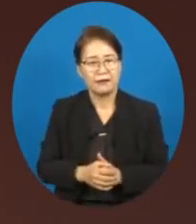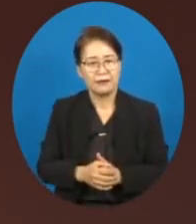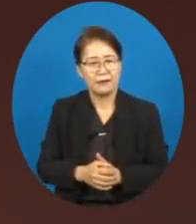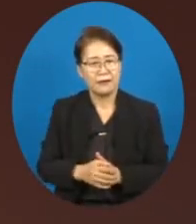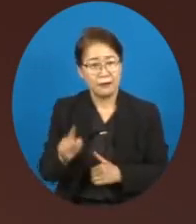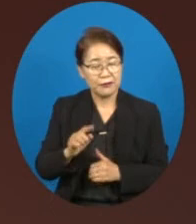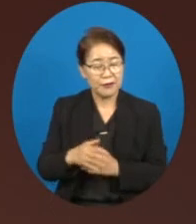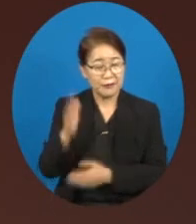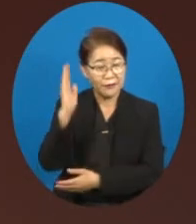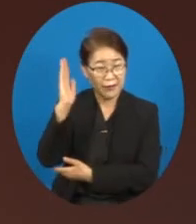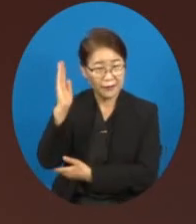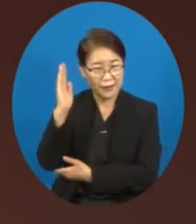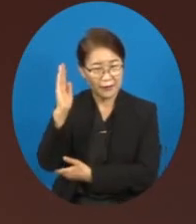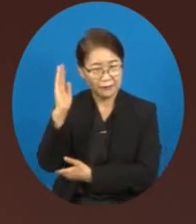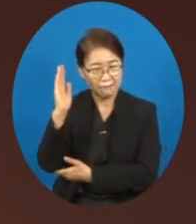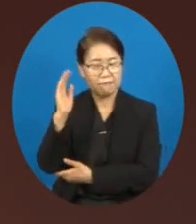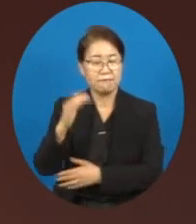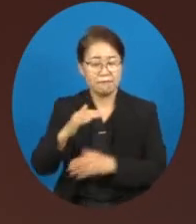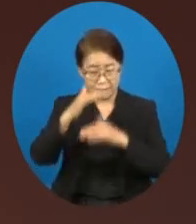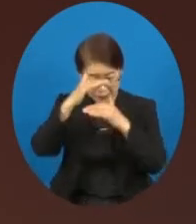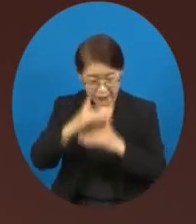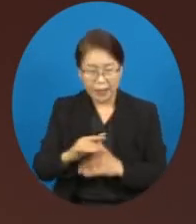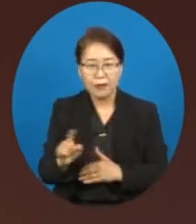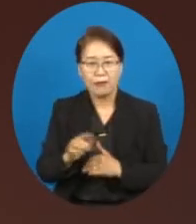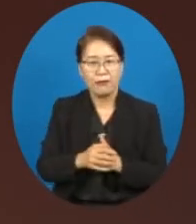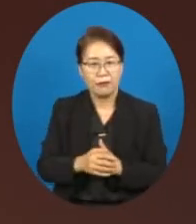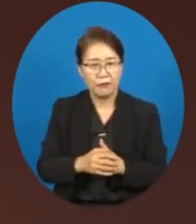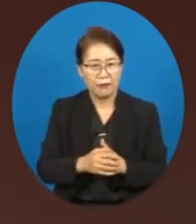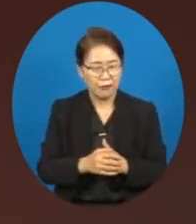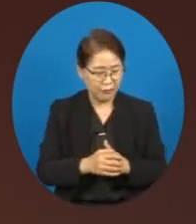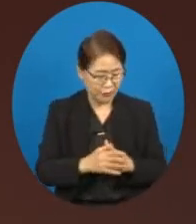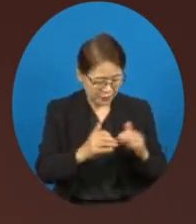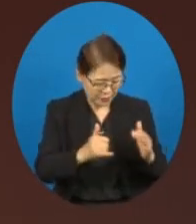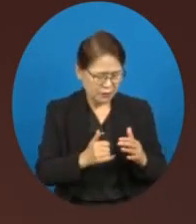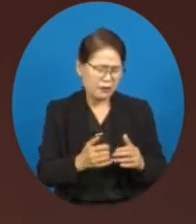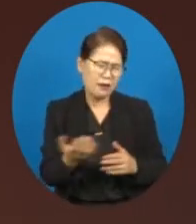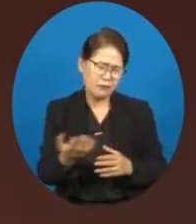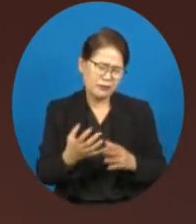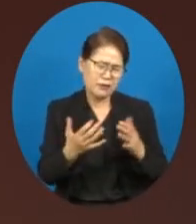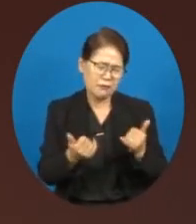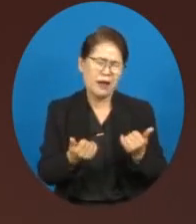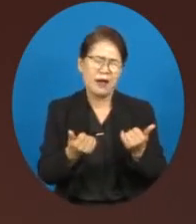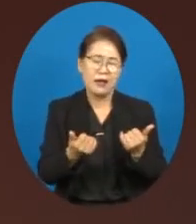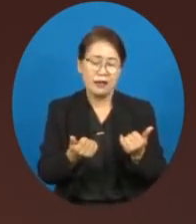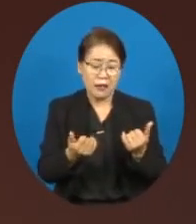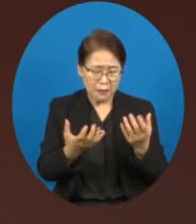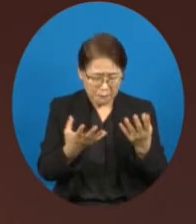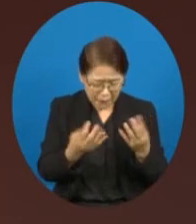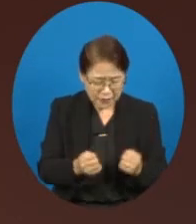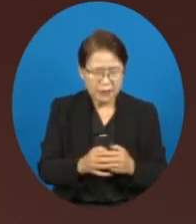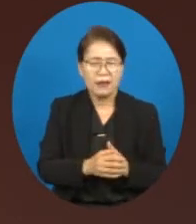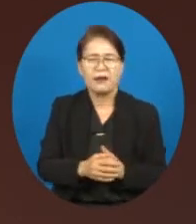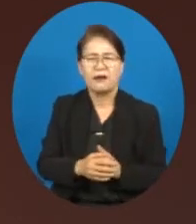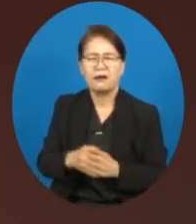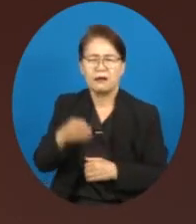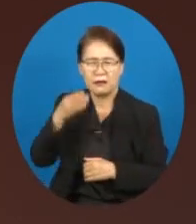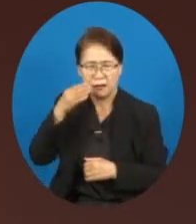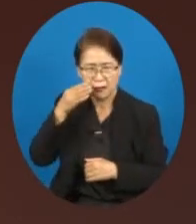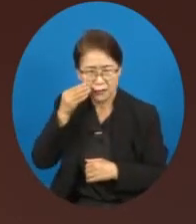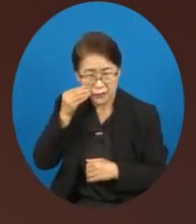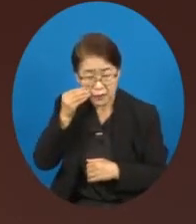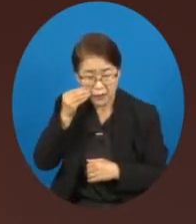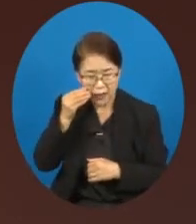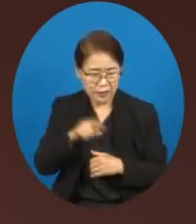강사님이 그런 말을 하잖아요. 이 땅에 아픈 사람이 너무 많다. 너는 제발 이 땅에